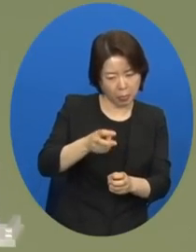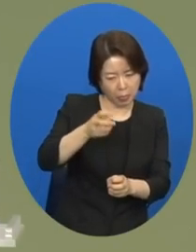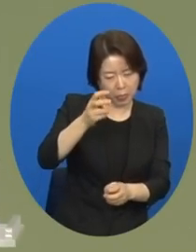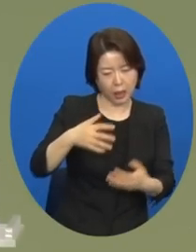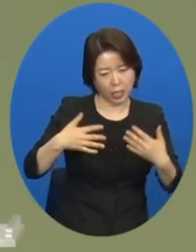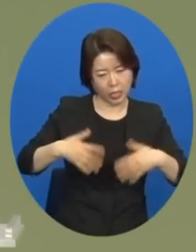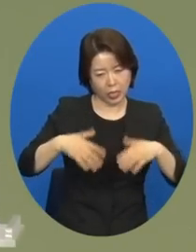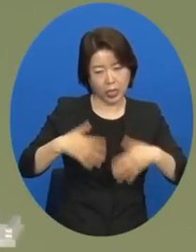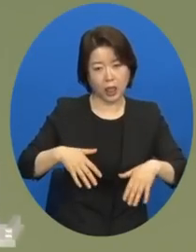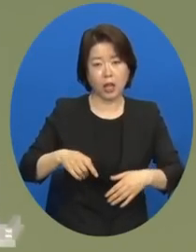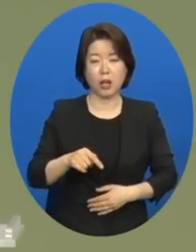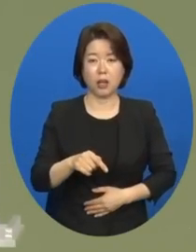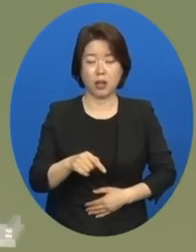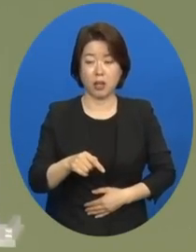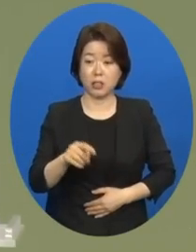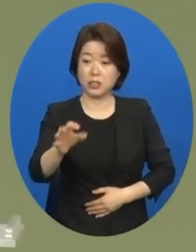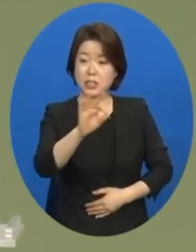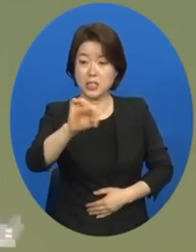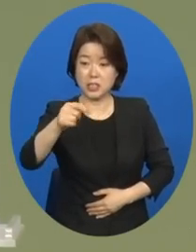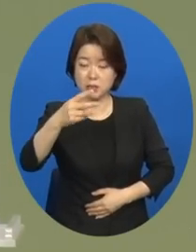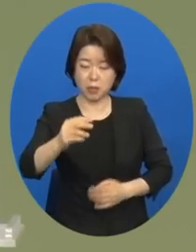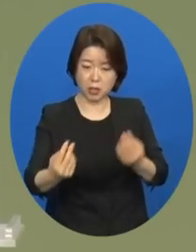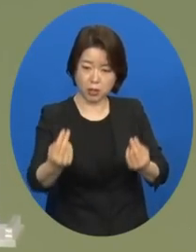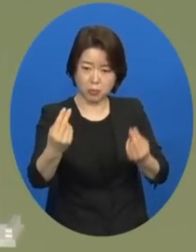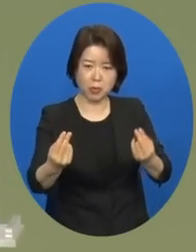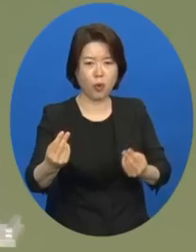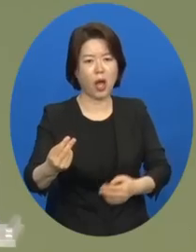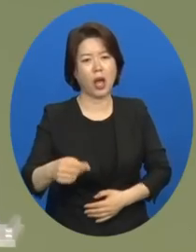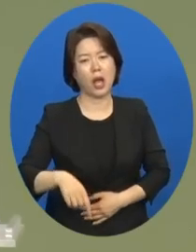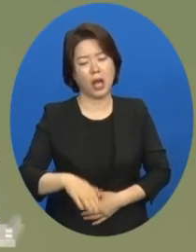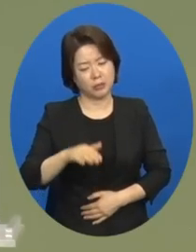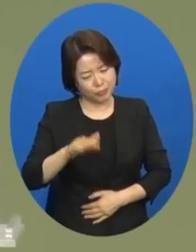이스마일간은 비교가 안 되는 거예요 미디안을